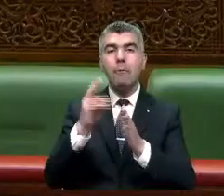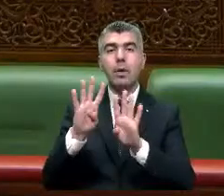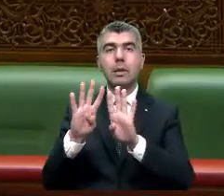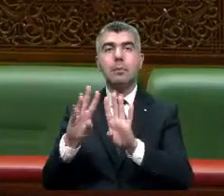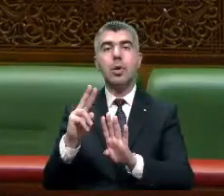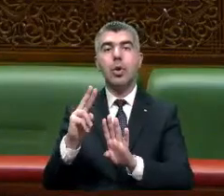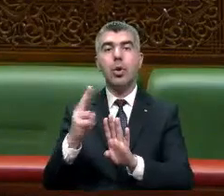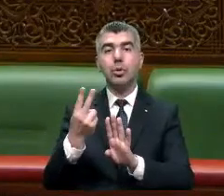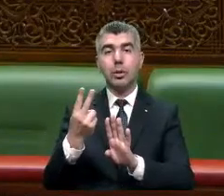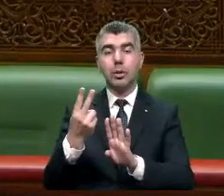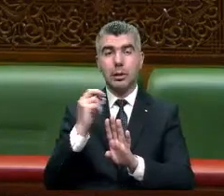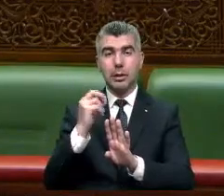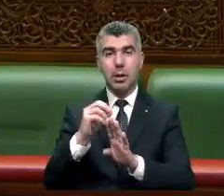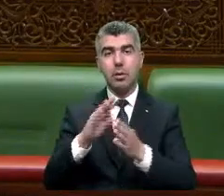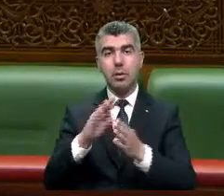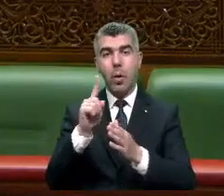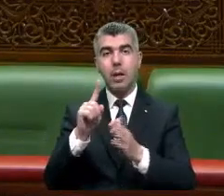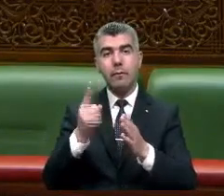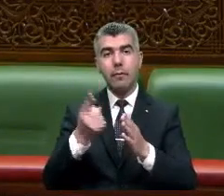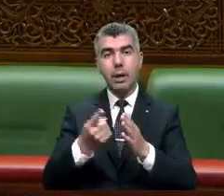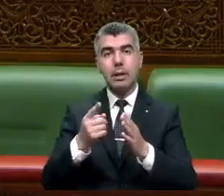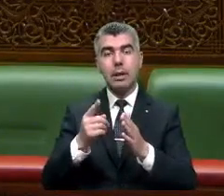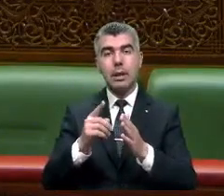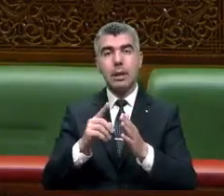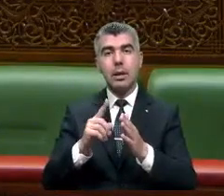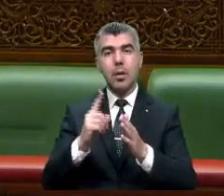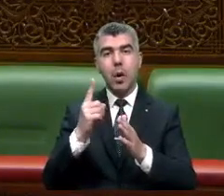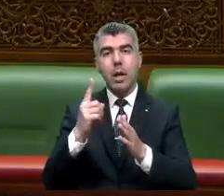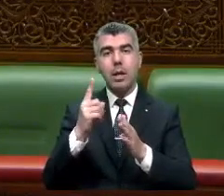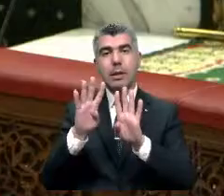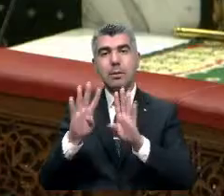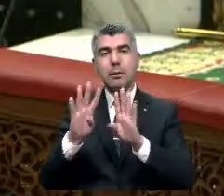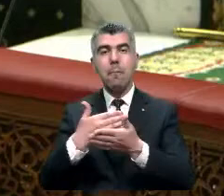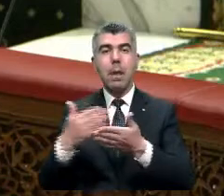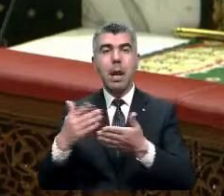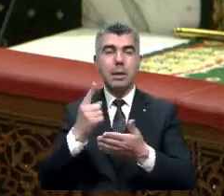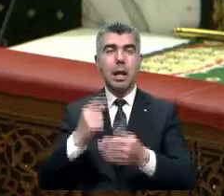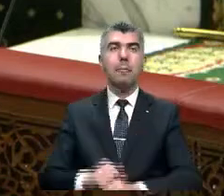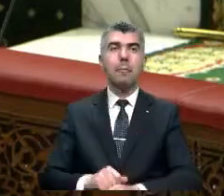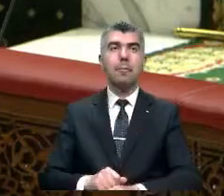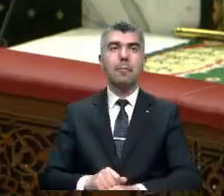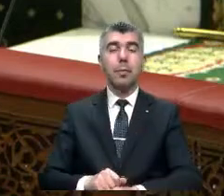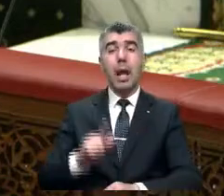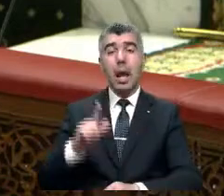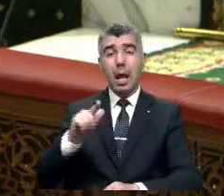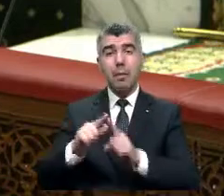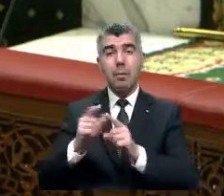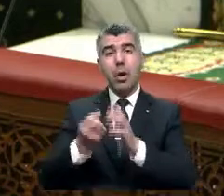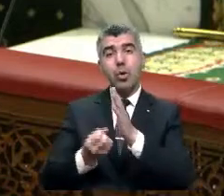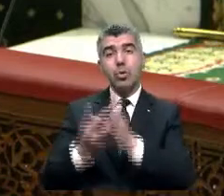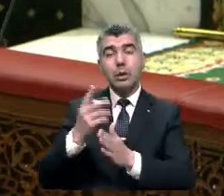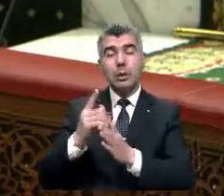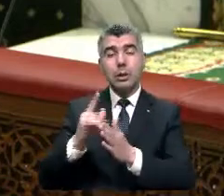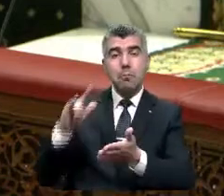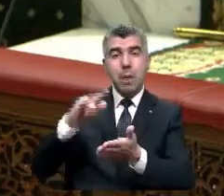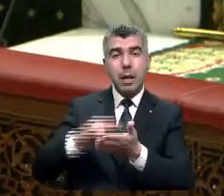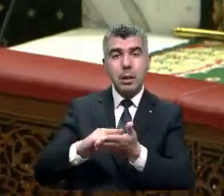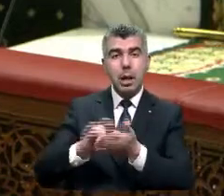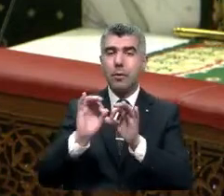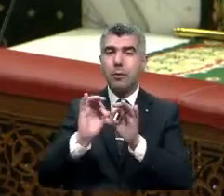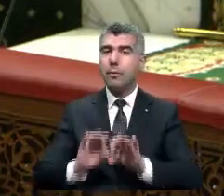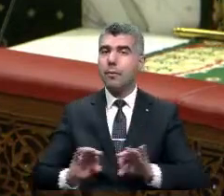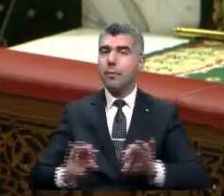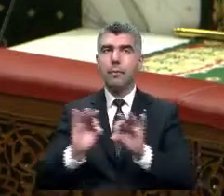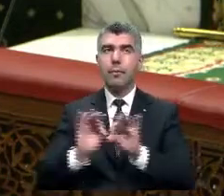28 باستثمار اجمالي تفوق 1.1 مليار درهم. في السؤال ديالكم واش كاين شي مطار جديد من غير المطار ديال